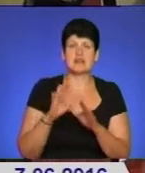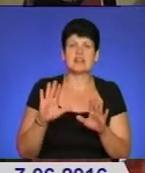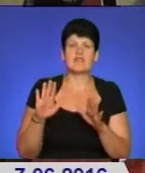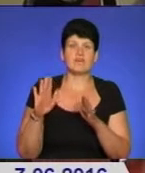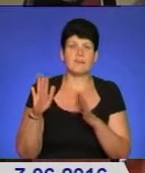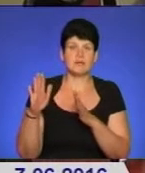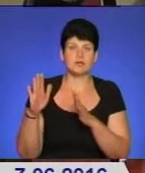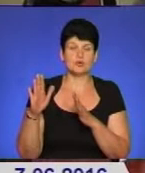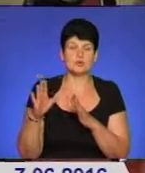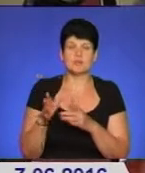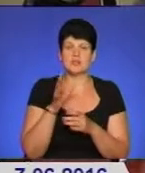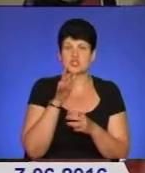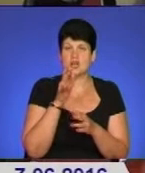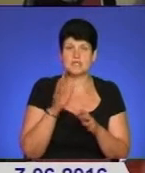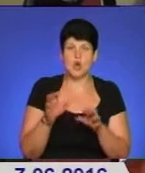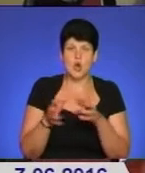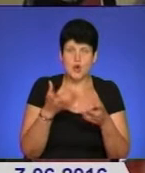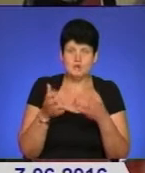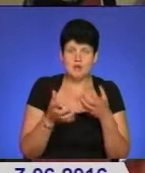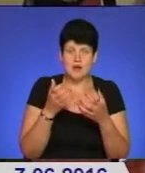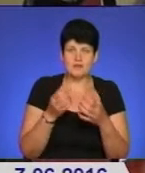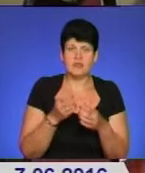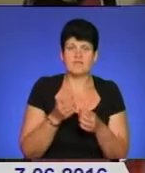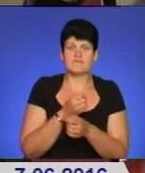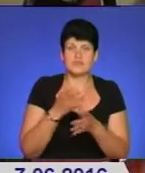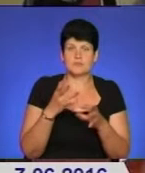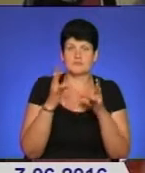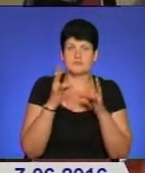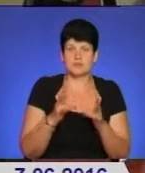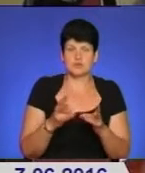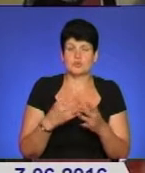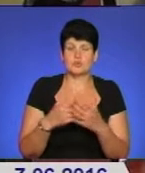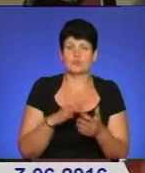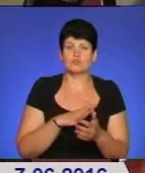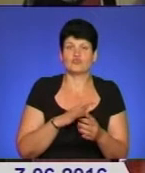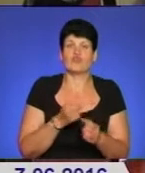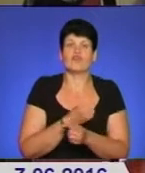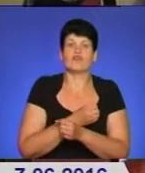коли під час розбирання вибухонебезпечного предмету відбувся вибух,